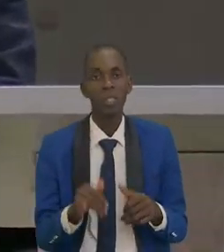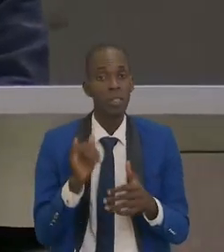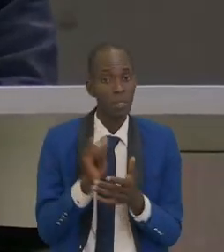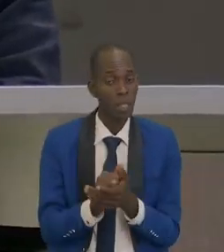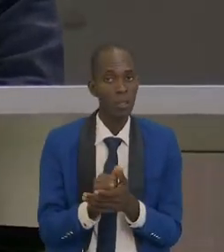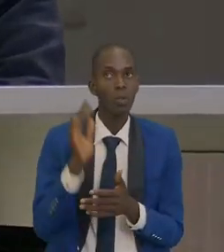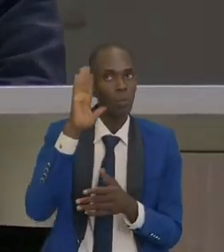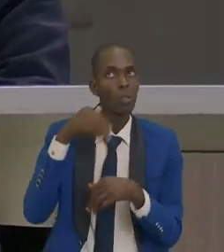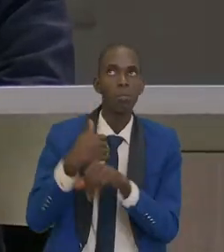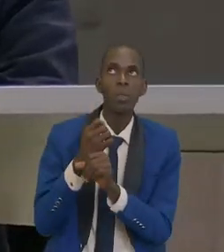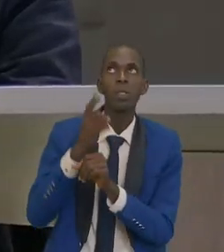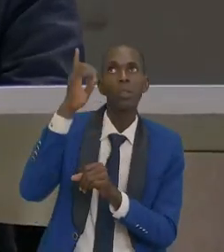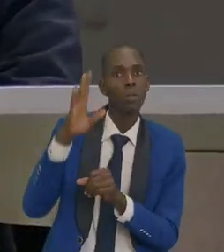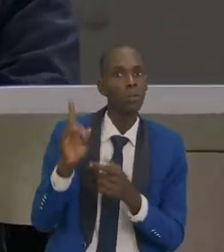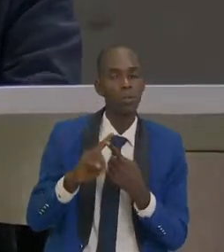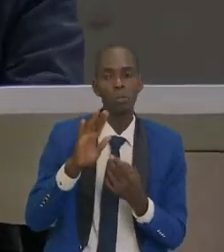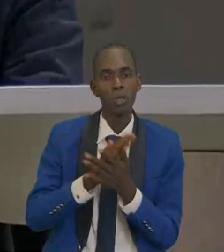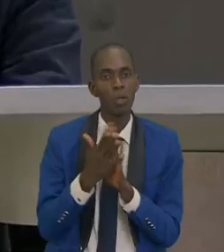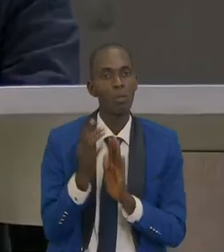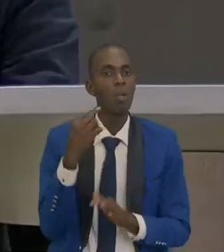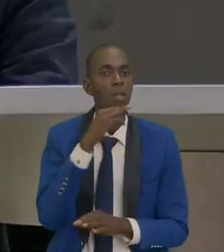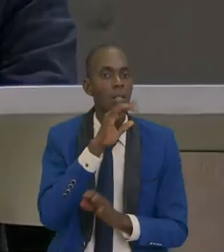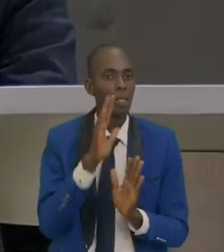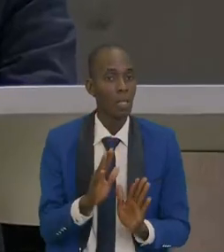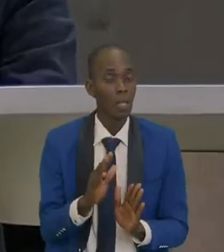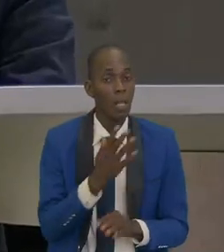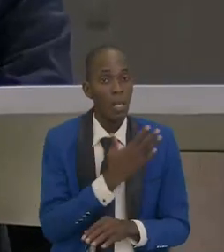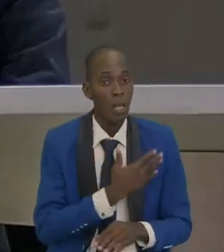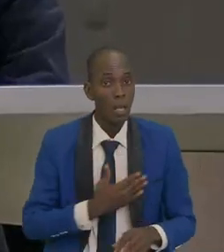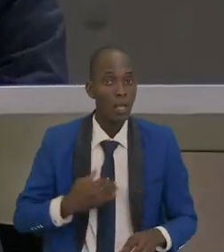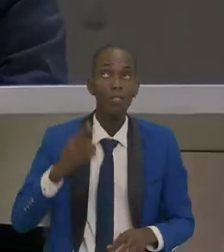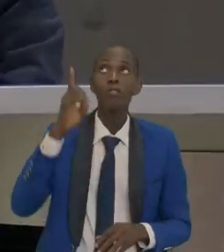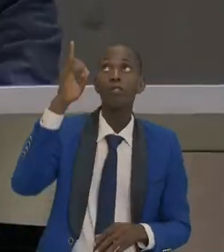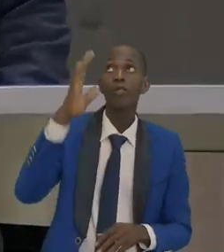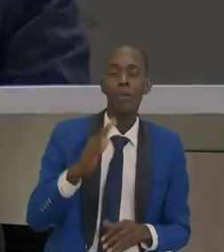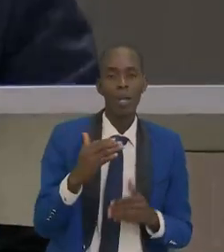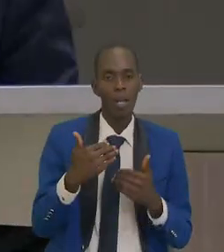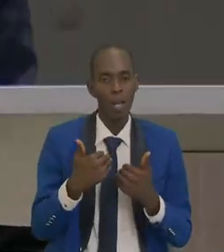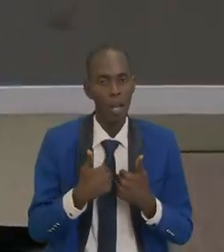Cela fera de Dieu un menteur. Et Dieu l'a dit.